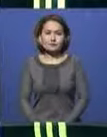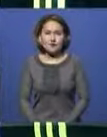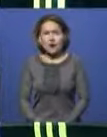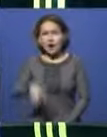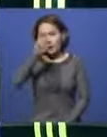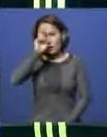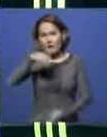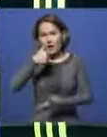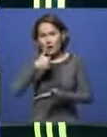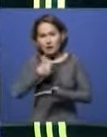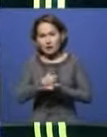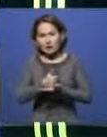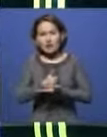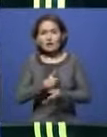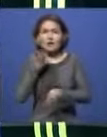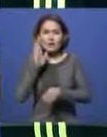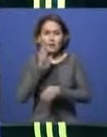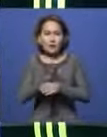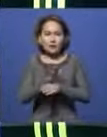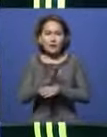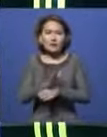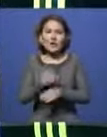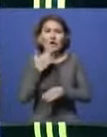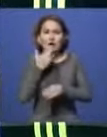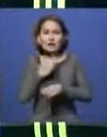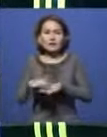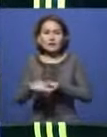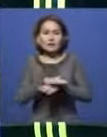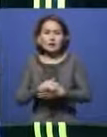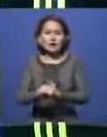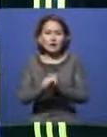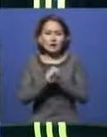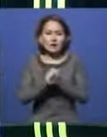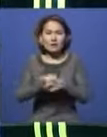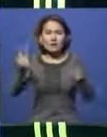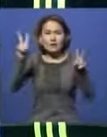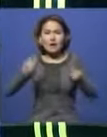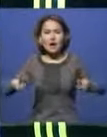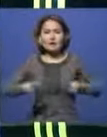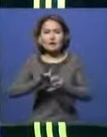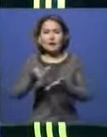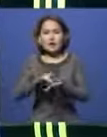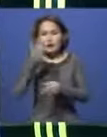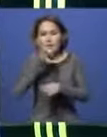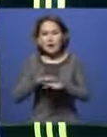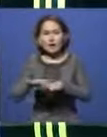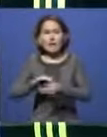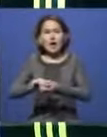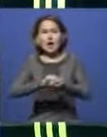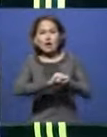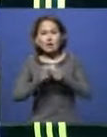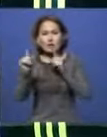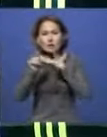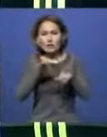Елбасы қоғамдық келісім және этносаралық толеранттылық осындай тақырыппен бүгін Астанада Қазақстан халқы ассамблеясы ғылыми сараптамалық кеңесінің